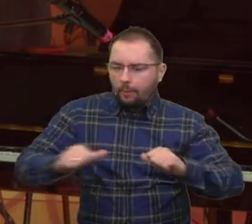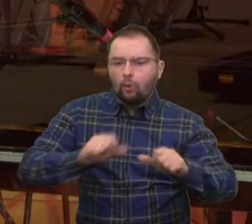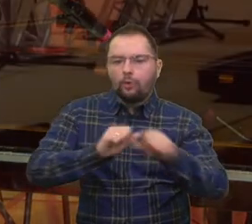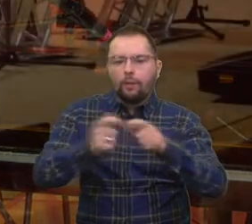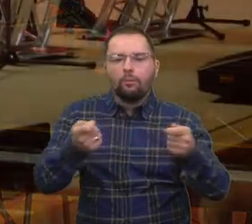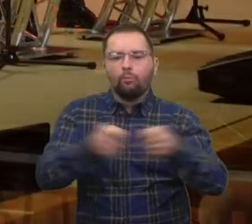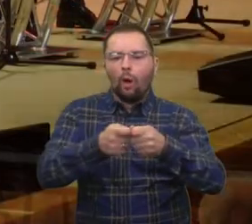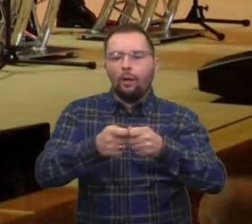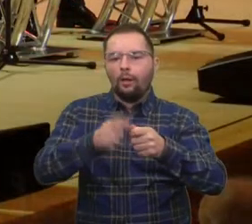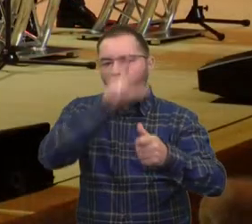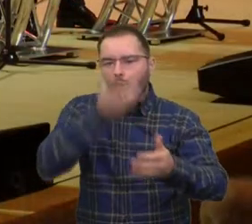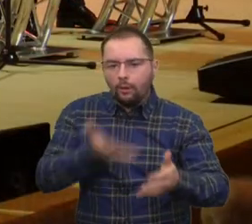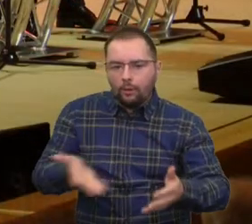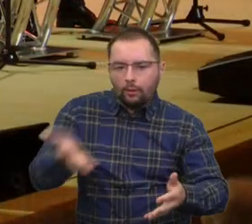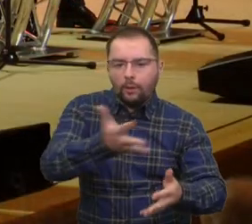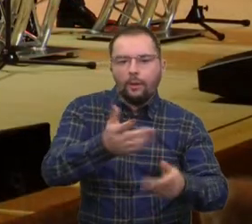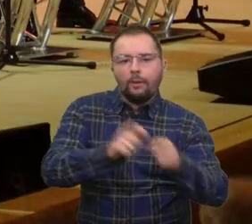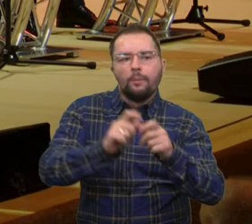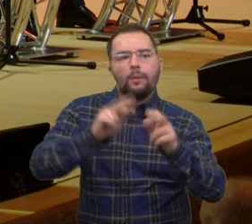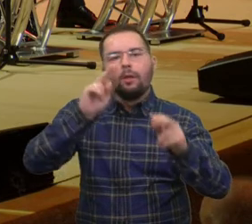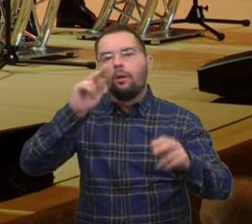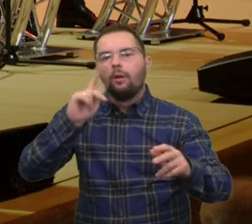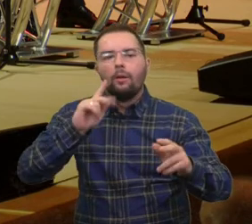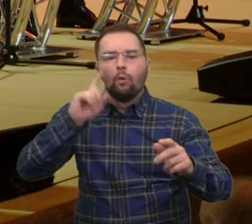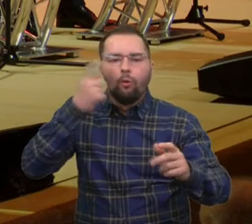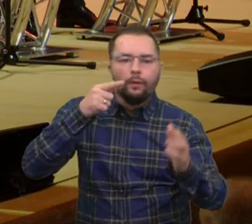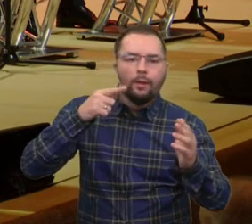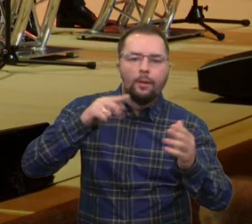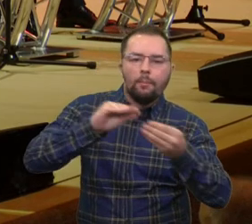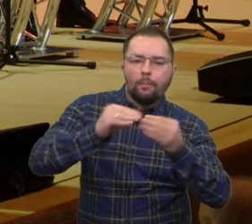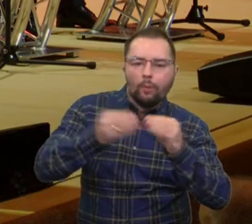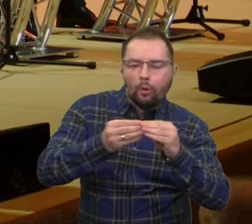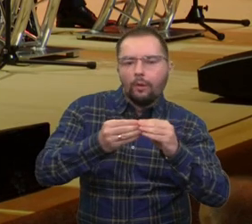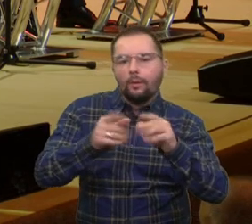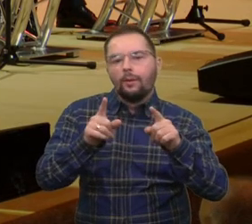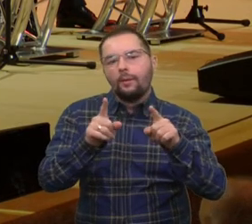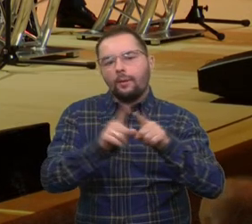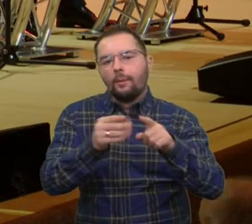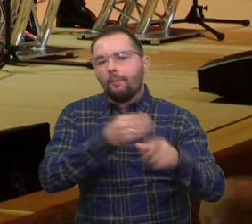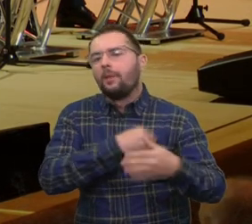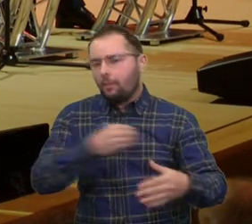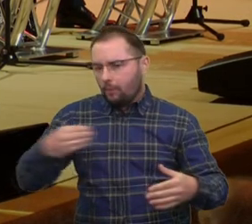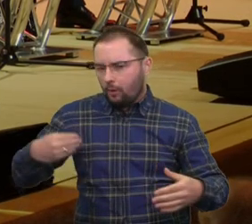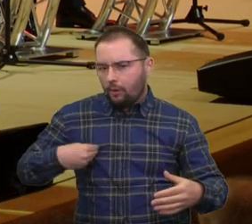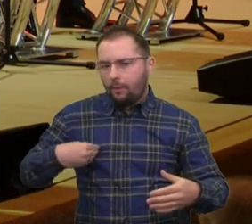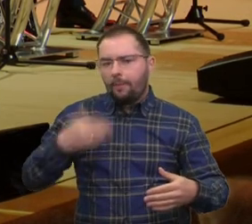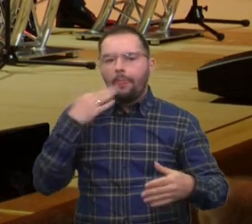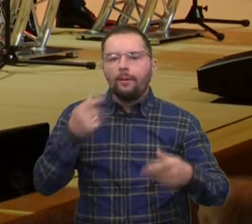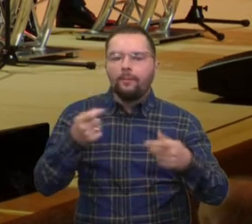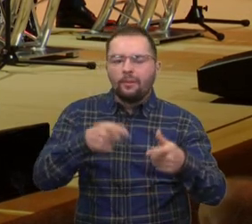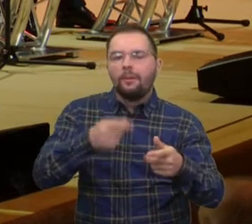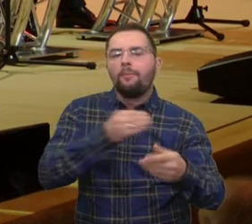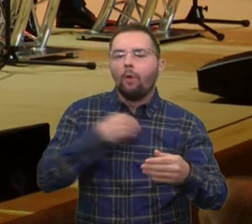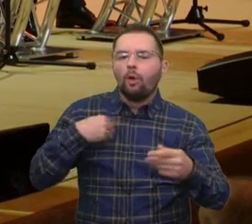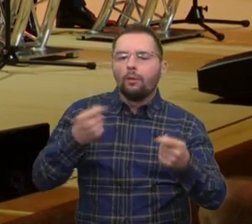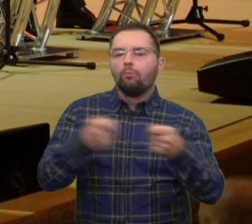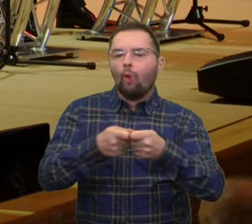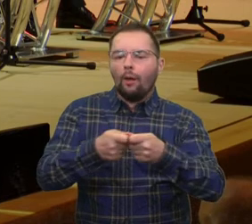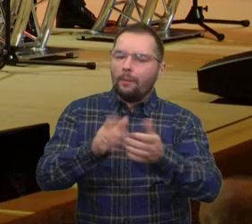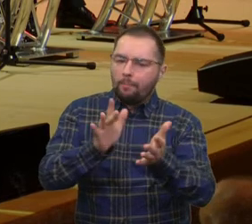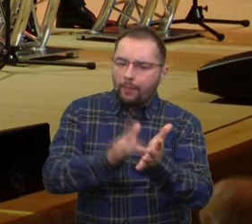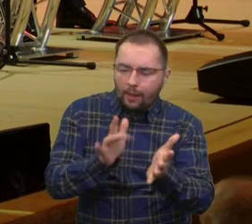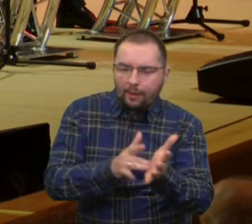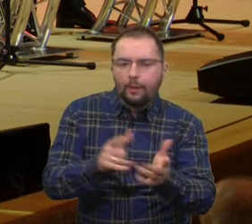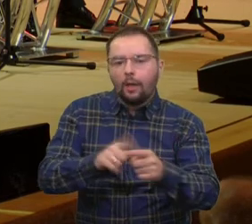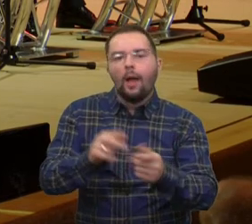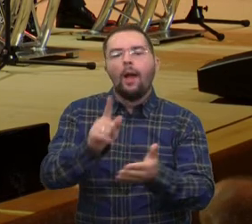ludzi. Zawsze nas łączył we wspólnych problemach. I myślę, że dzisiaj tego Polsce, tej wspólnotowości brakuje, ale tutaj na